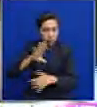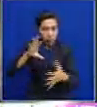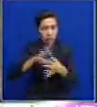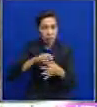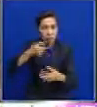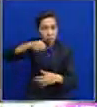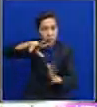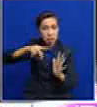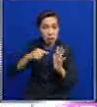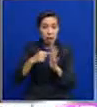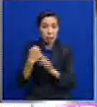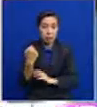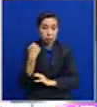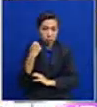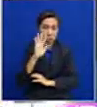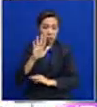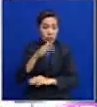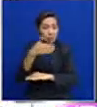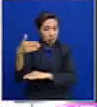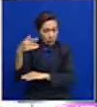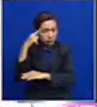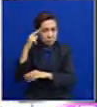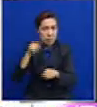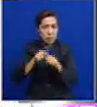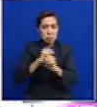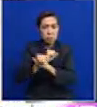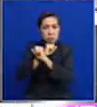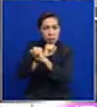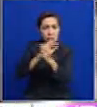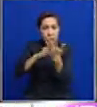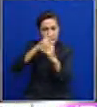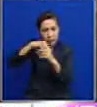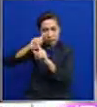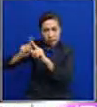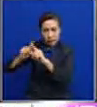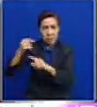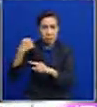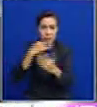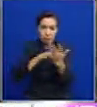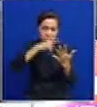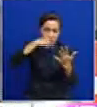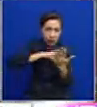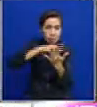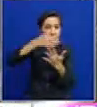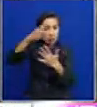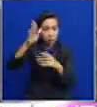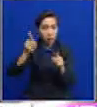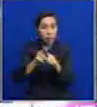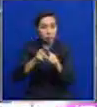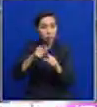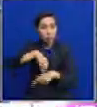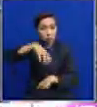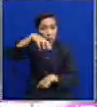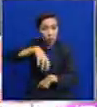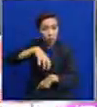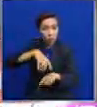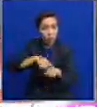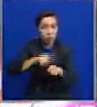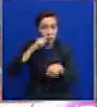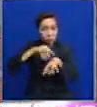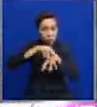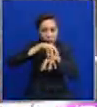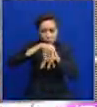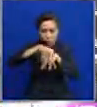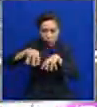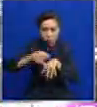ติสภาความมั่นคงแห่งชาติรับมือภัยความมั่นคงรูปแบบใหม่ทั้งในและนอกประเทศโดยจะเปลี่ยนองค์กรประกอบของส